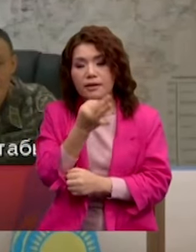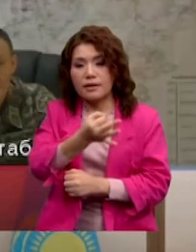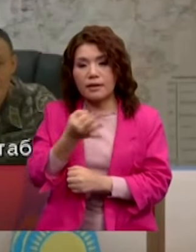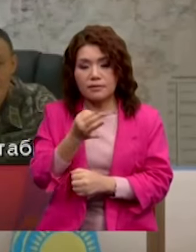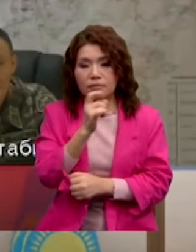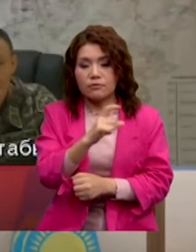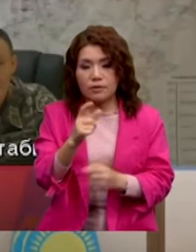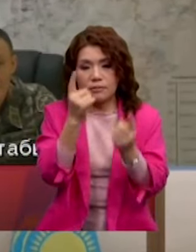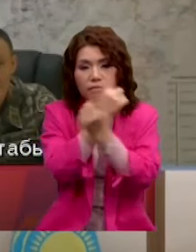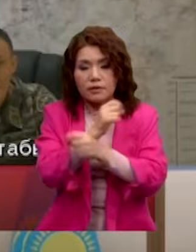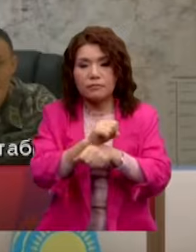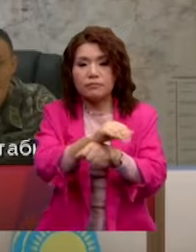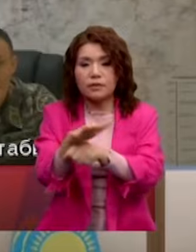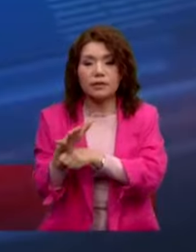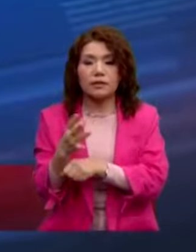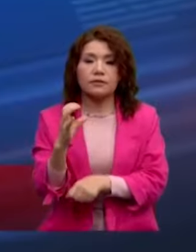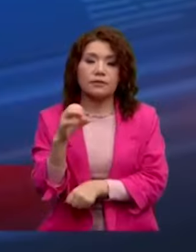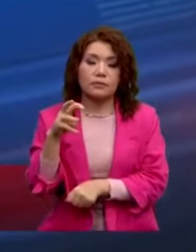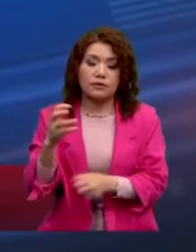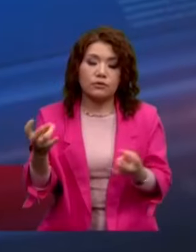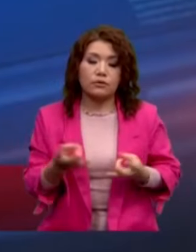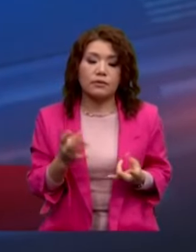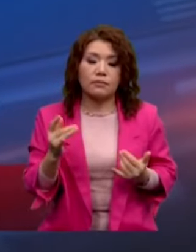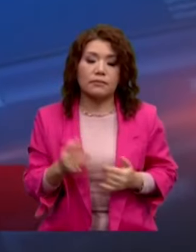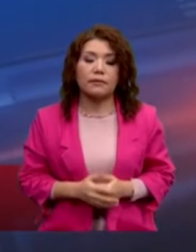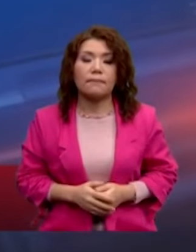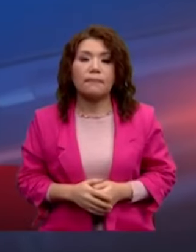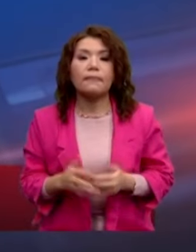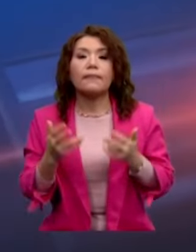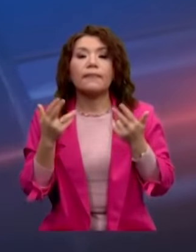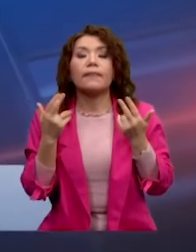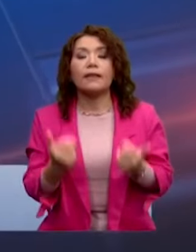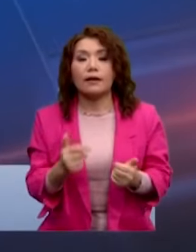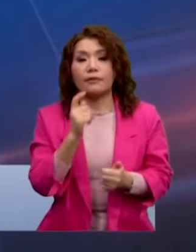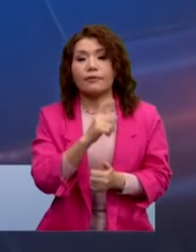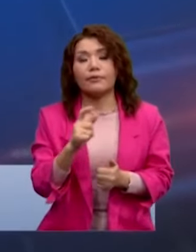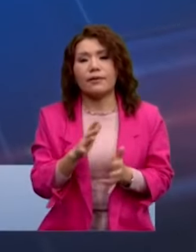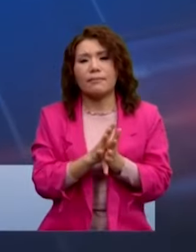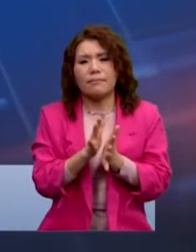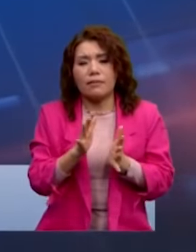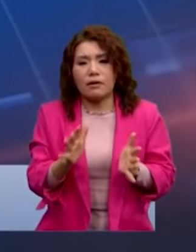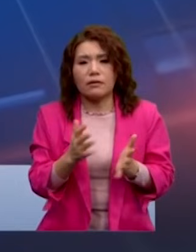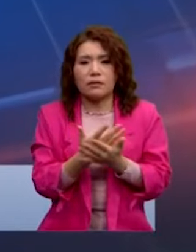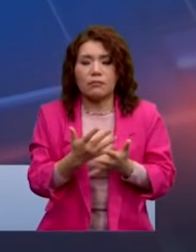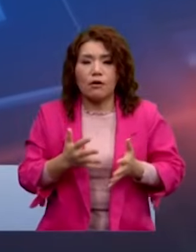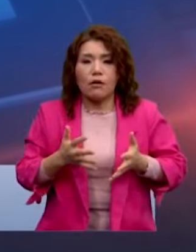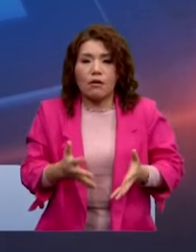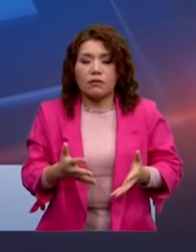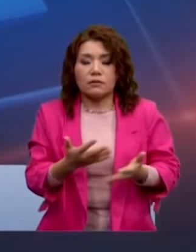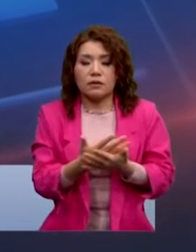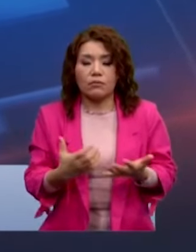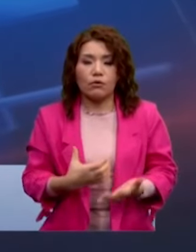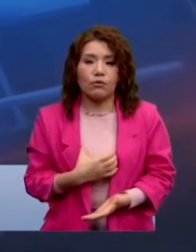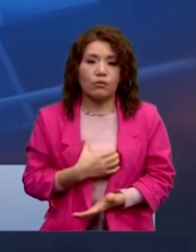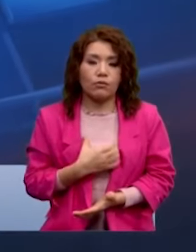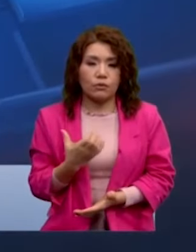населению и рассылать сообщения. Это есть терроризм самый настоящий. То есть людей пугают. Но террор — это от слова ужас,